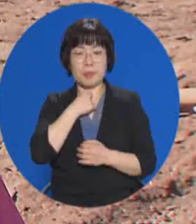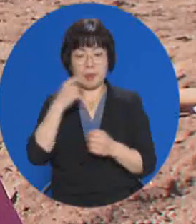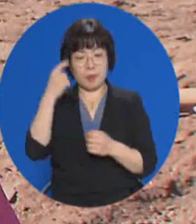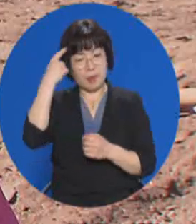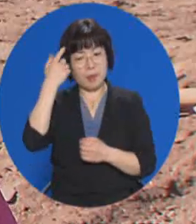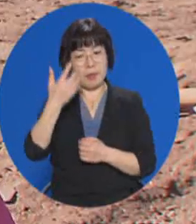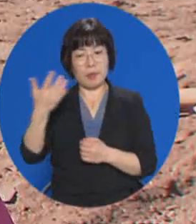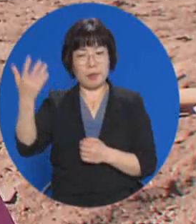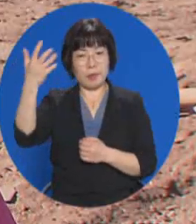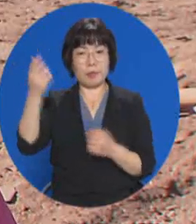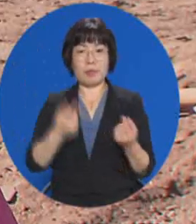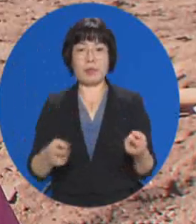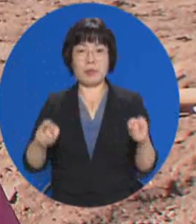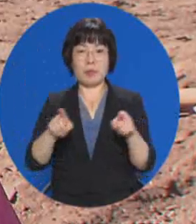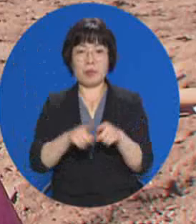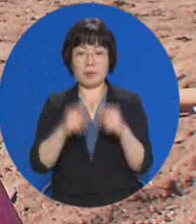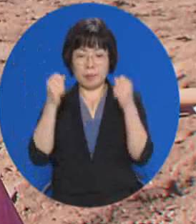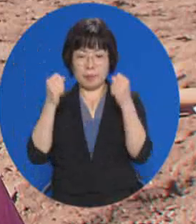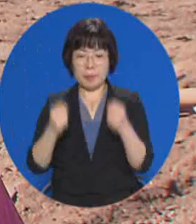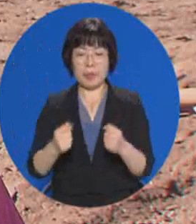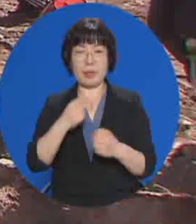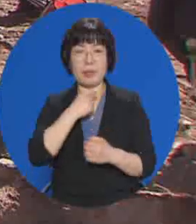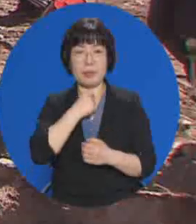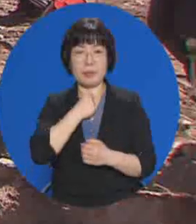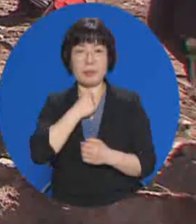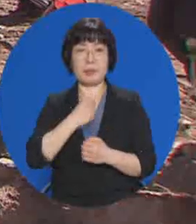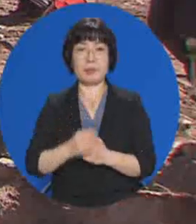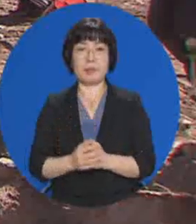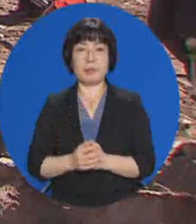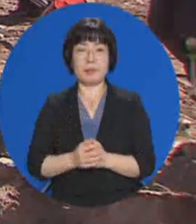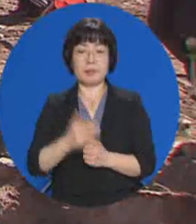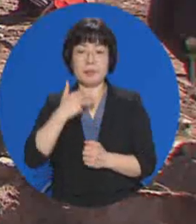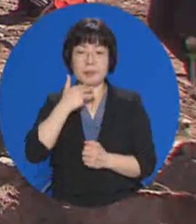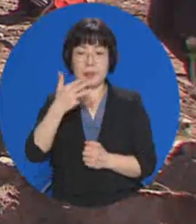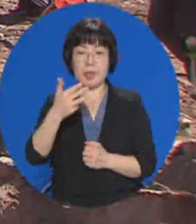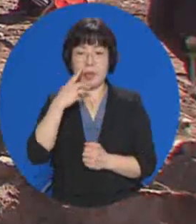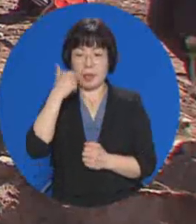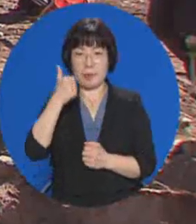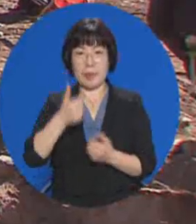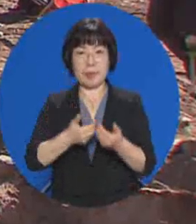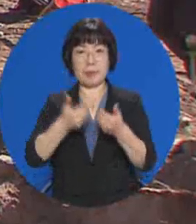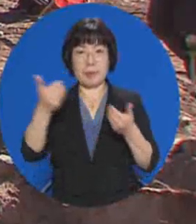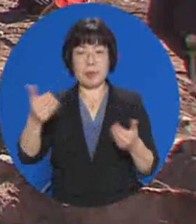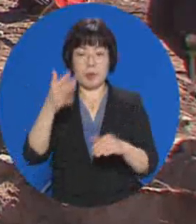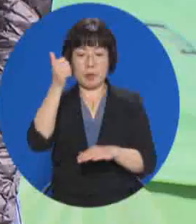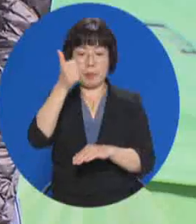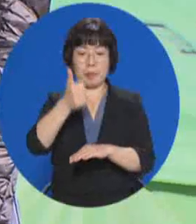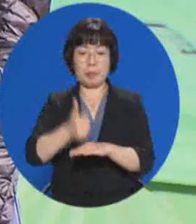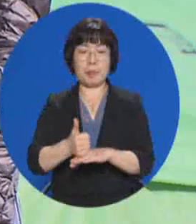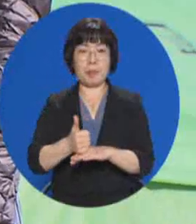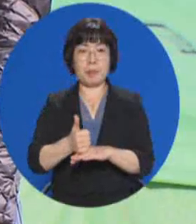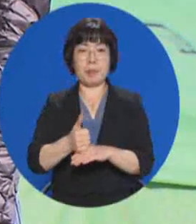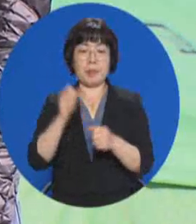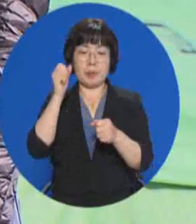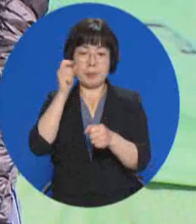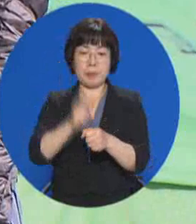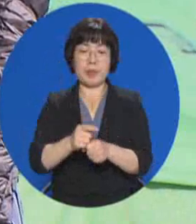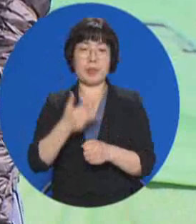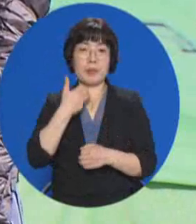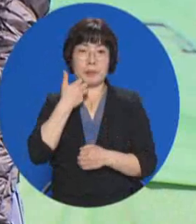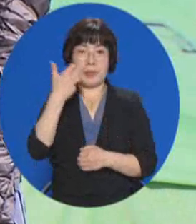영원이라도 같이 아버지 손잡고 다니고. 8살의 아버지를 잃고 어느덧 80살이 된 박귀덕